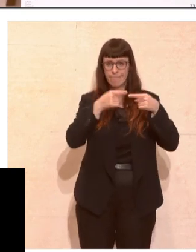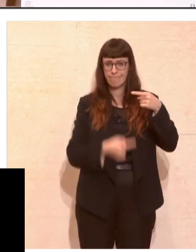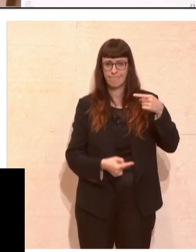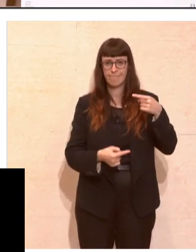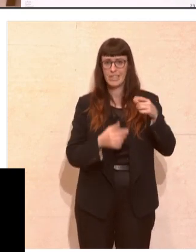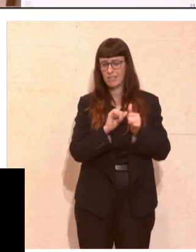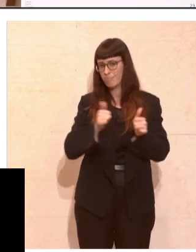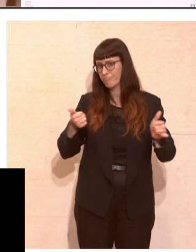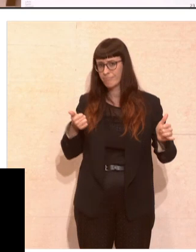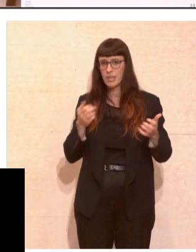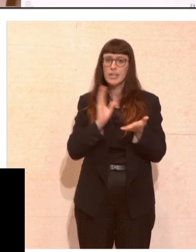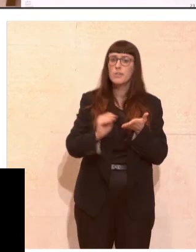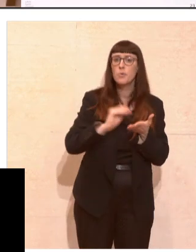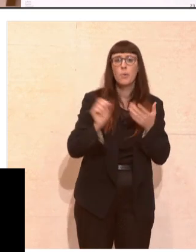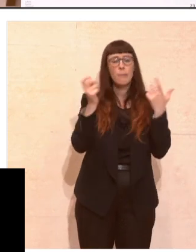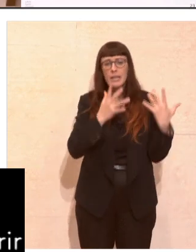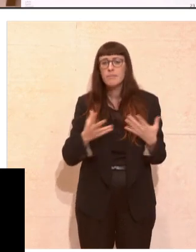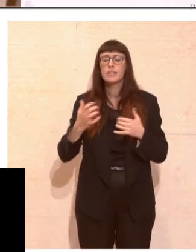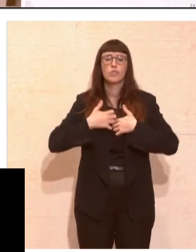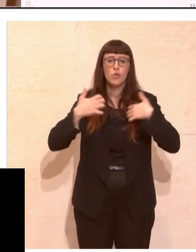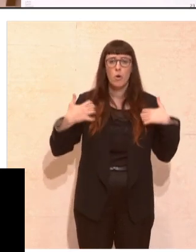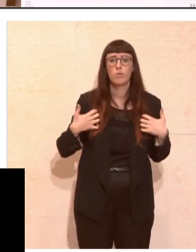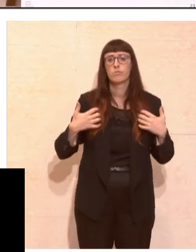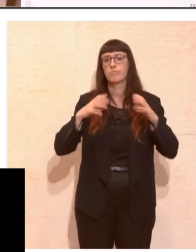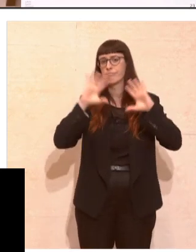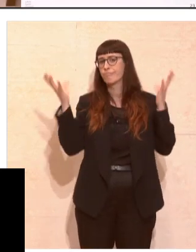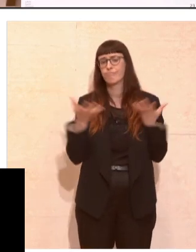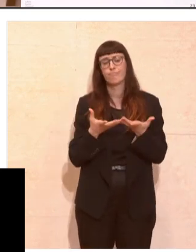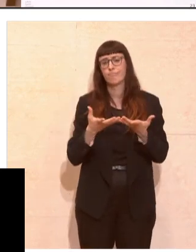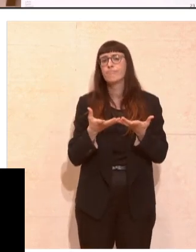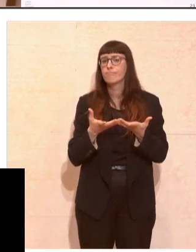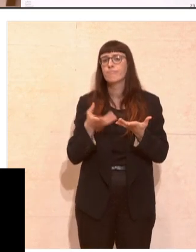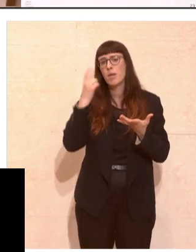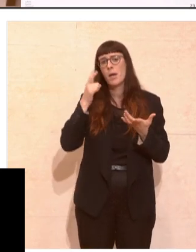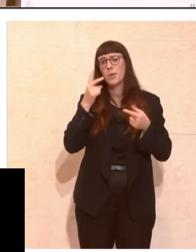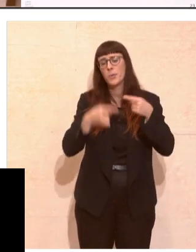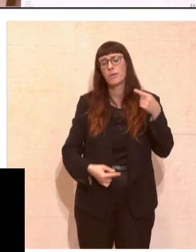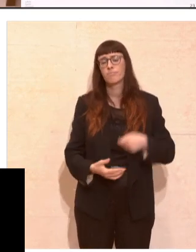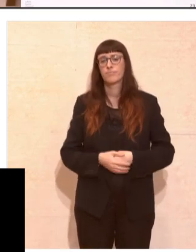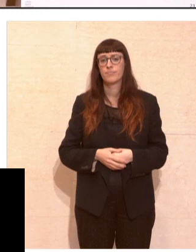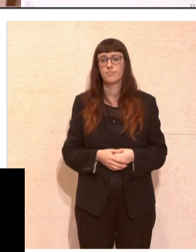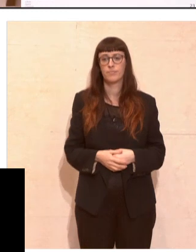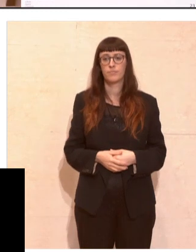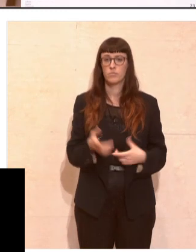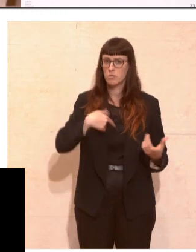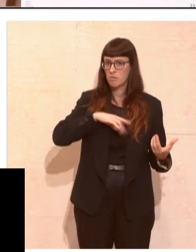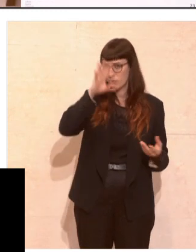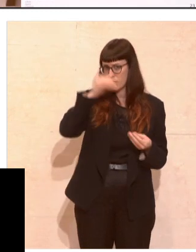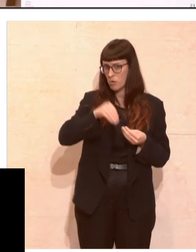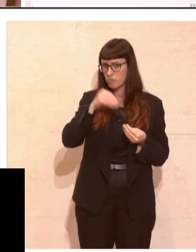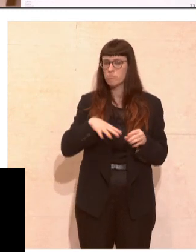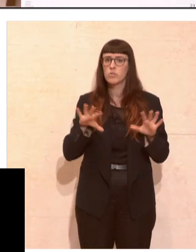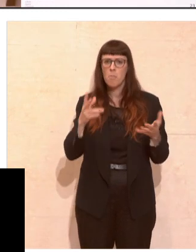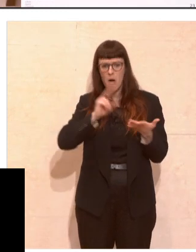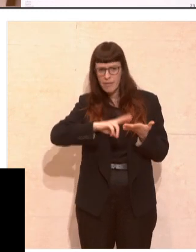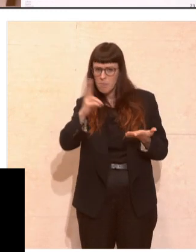lecture, en écriture, en mathématiques, en sciences et en moyenne générale. Donc, la question qu'on peut se demander, c'est comment on peut interpréter